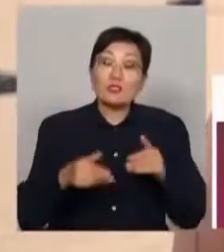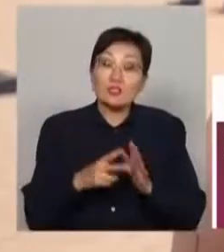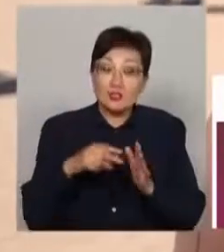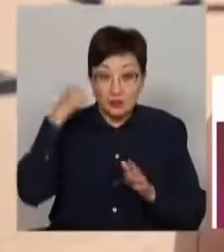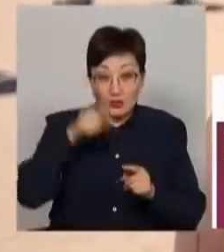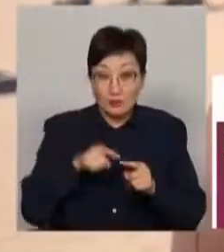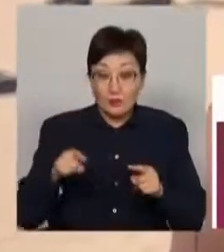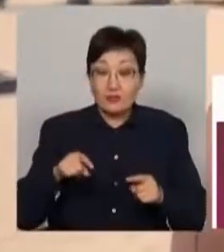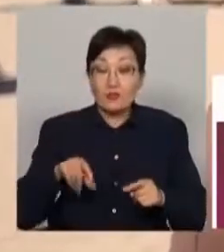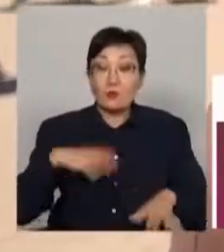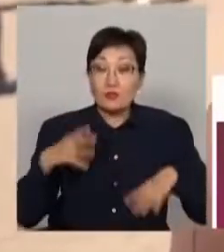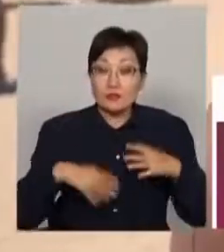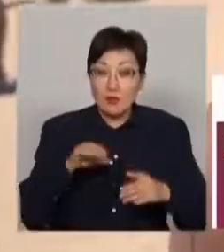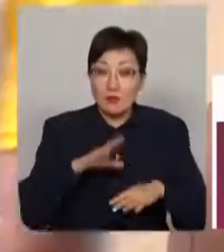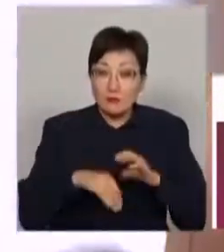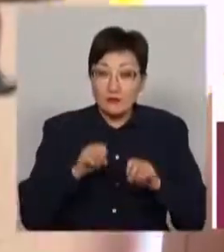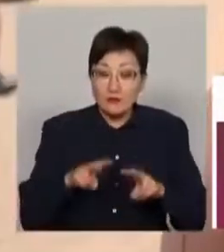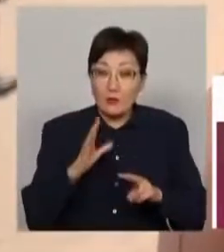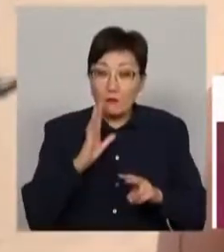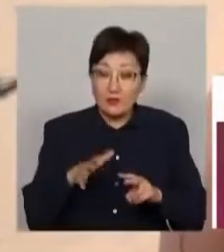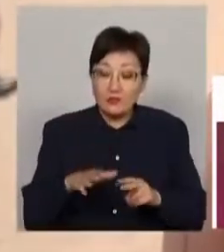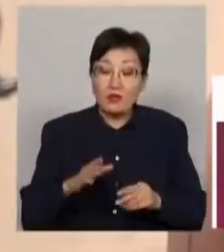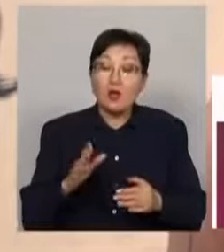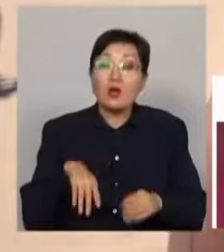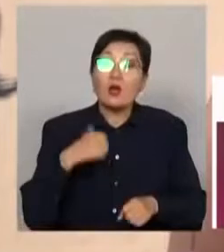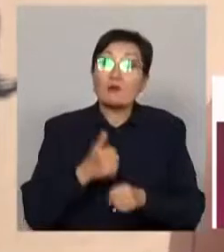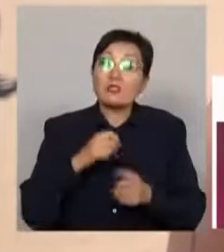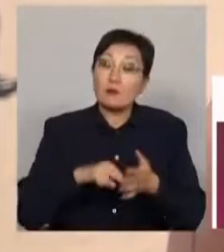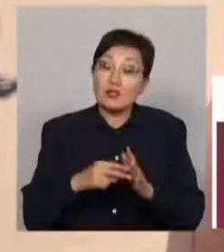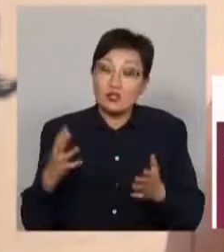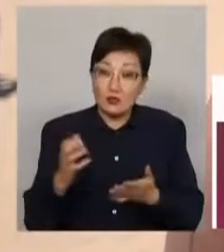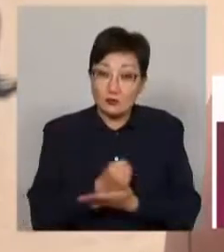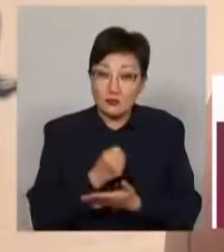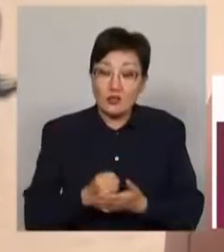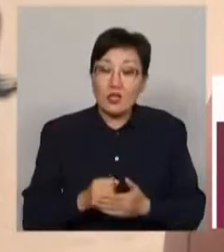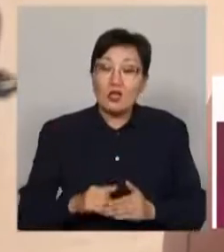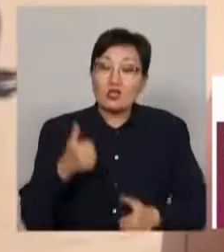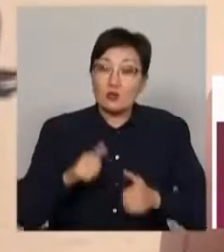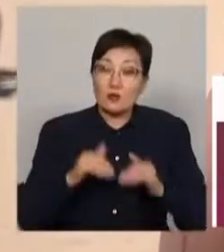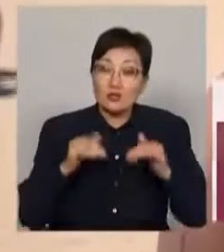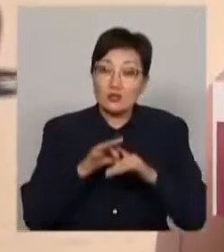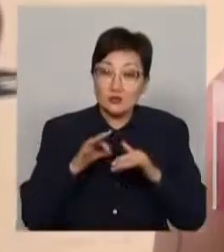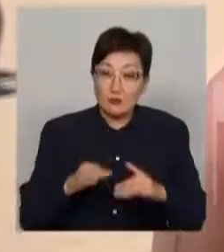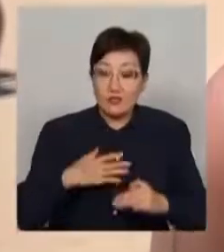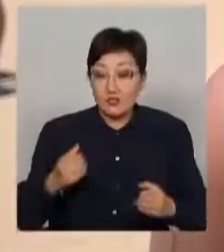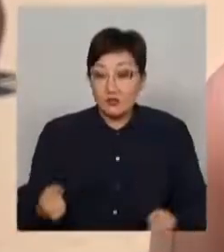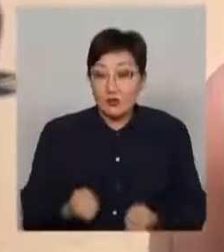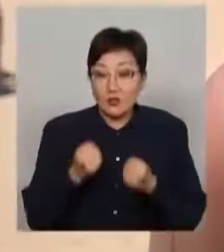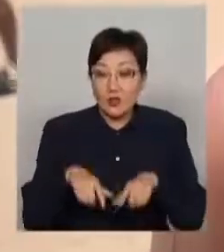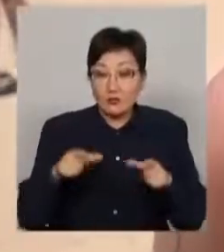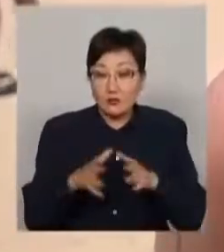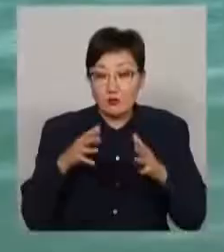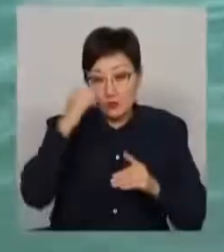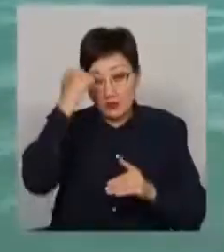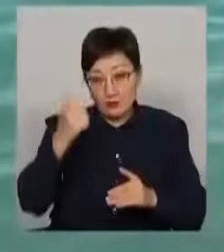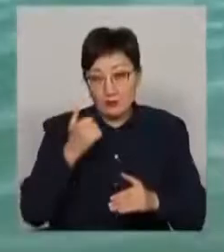жылдан бері айналысам. Кәсіби тұрғыда 5 жыл болды. Бастысы алдыма қойған мақсатыма жеттім. Жарыс жоғары деңгейде ұйымдастырылған. Мені қолдағандарға алғысым